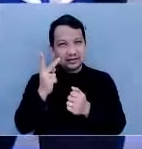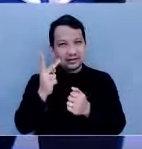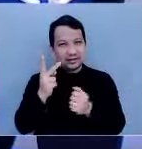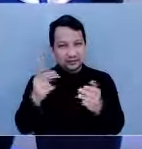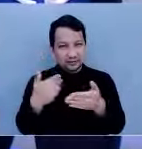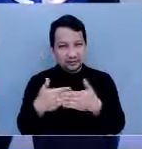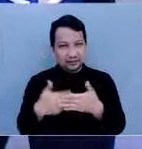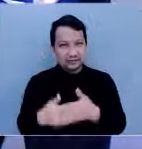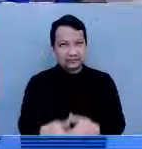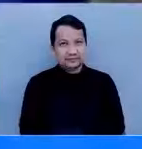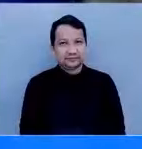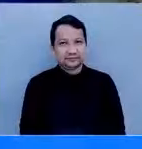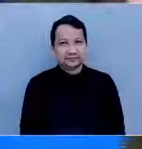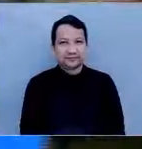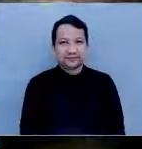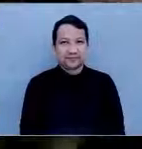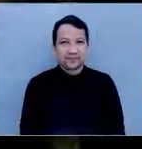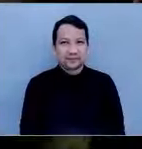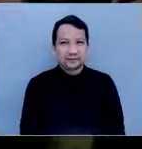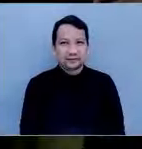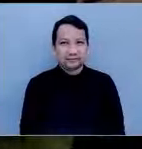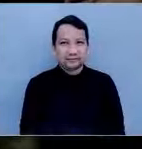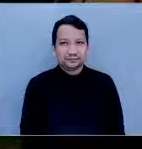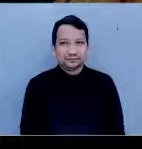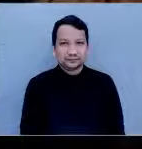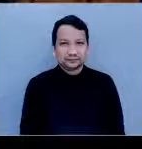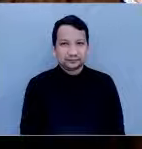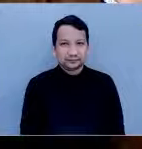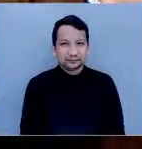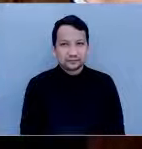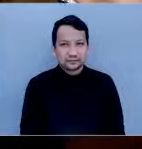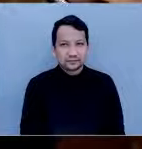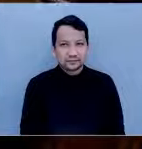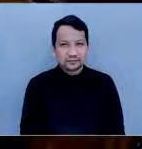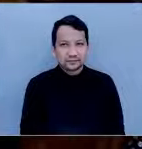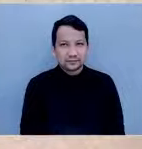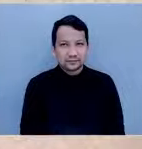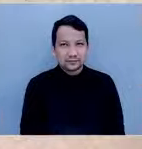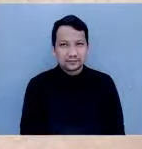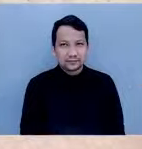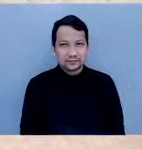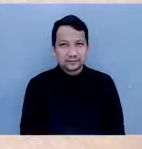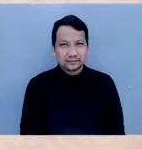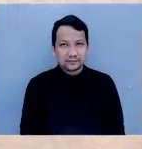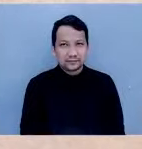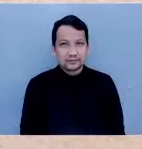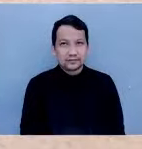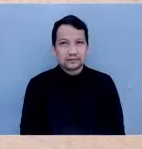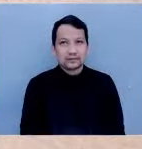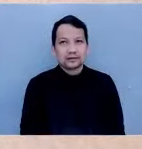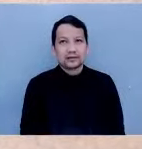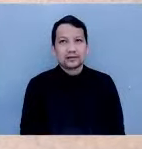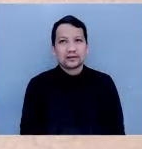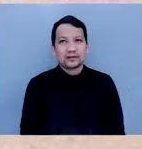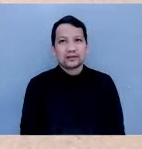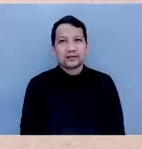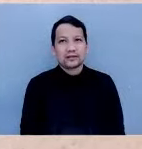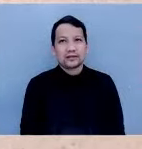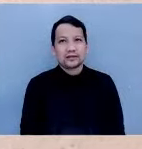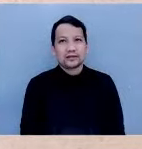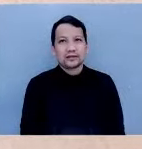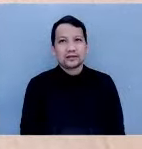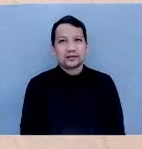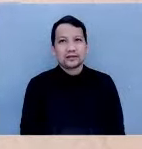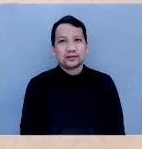seconds. Oh, game, game, game. Sige, sige, sige. 10? Sige po, pwede rin. Oh, game, 10. Hindi natin kung kaya. 10. Uy! Ready? 10. Pabaliktad